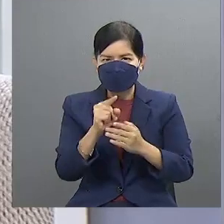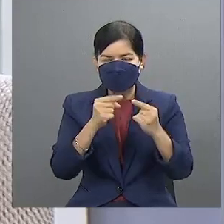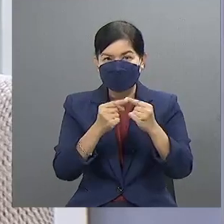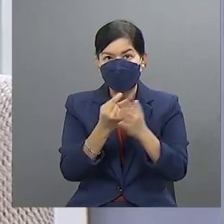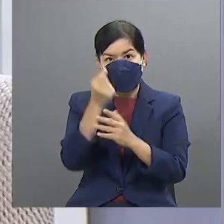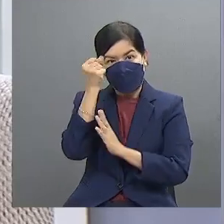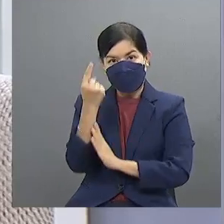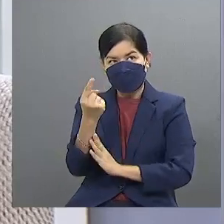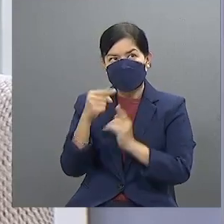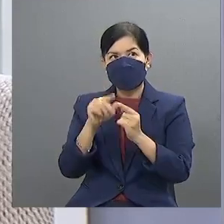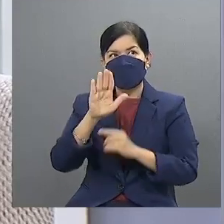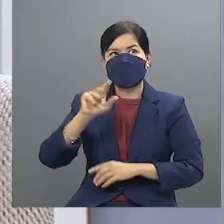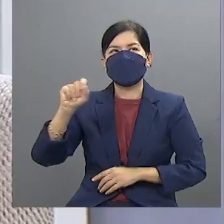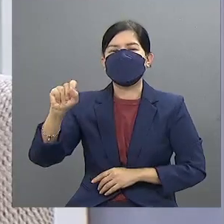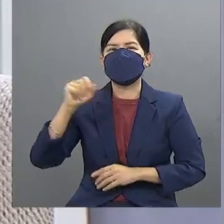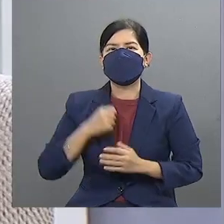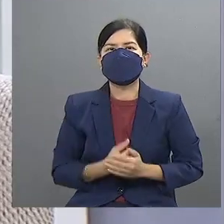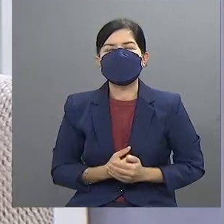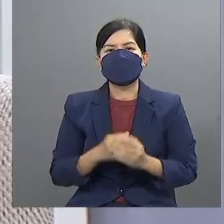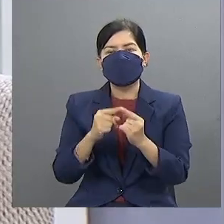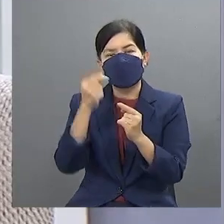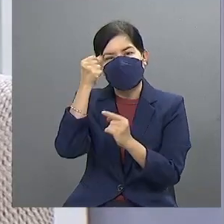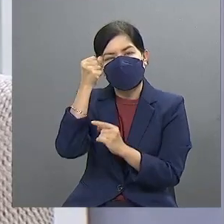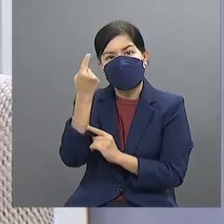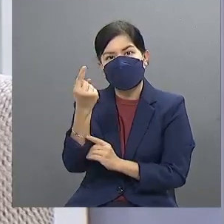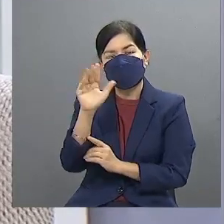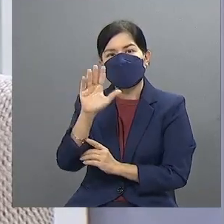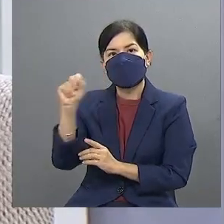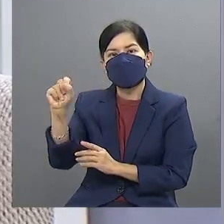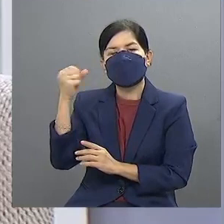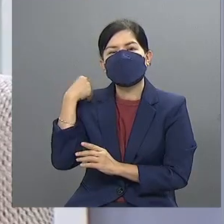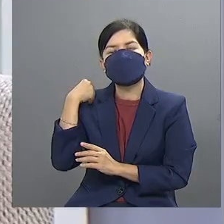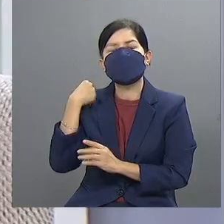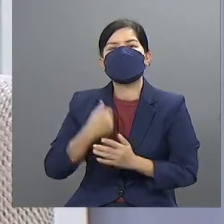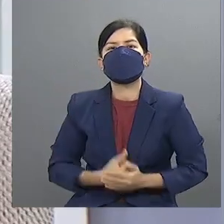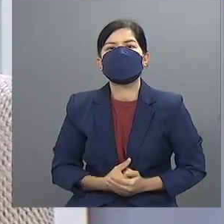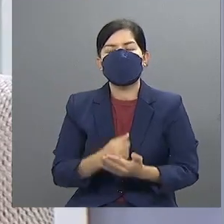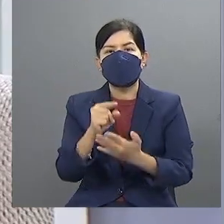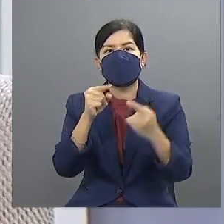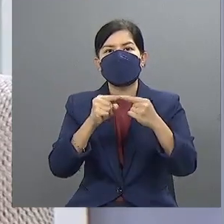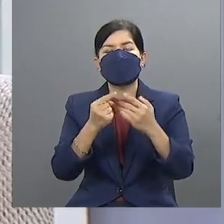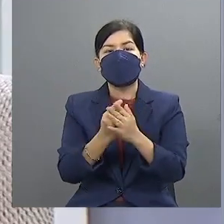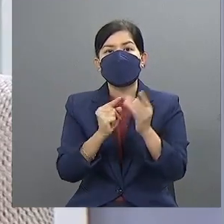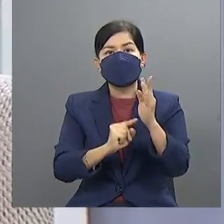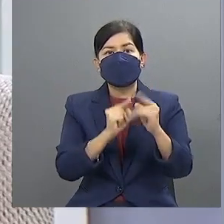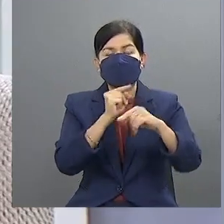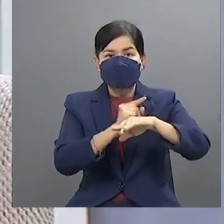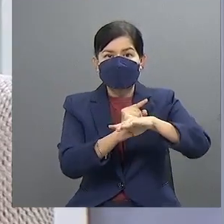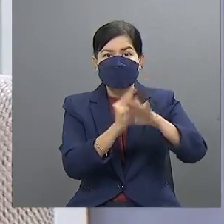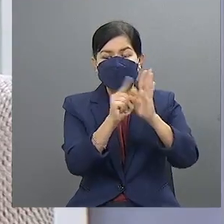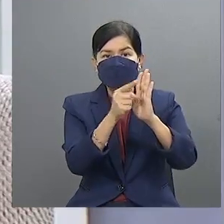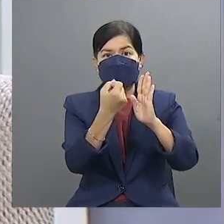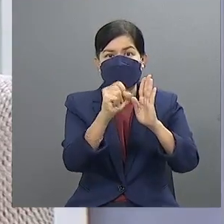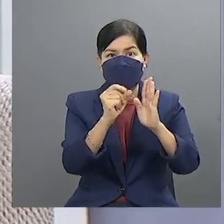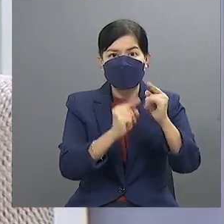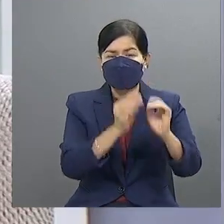า